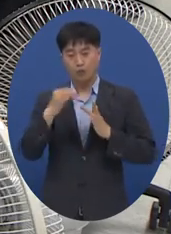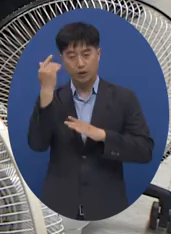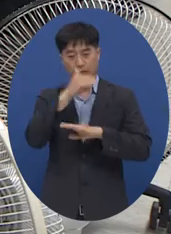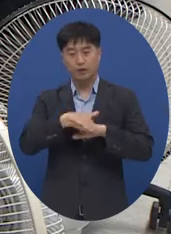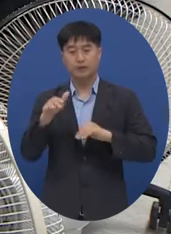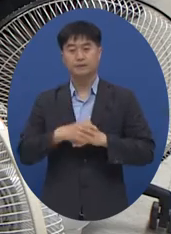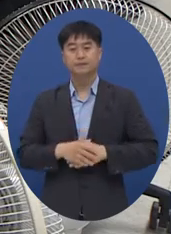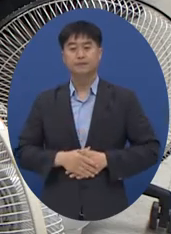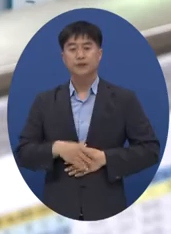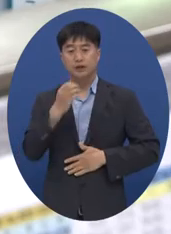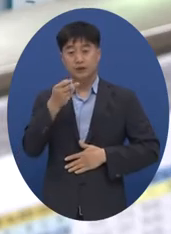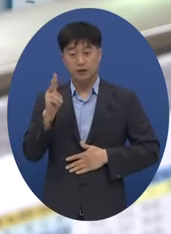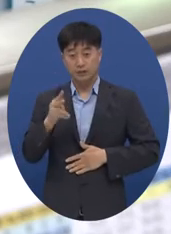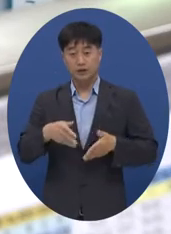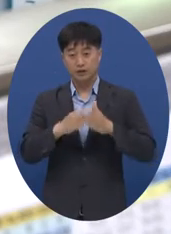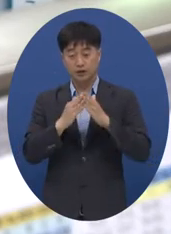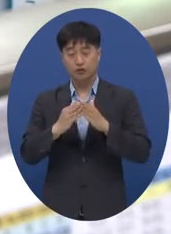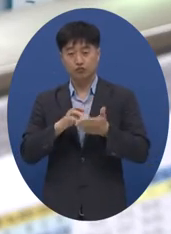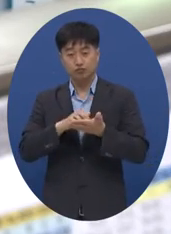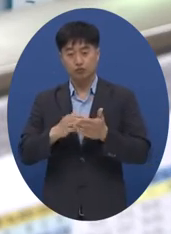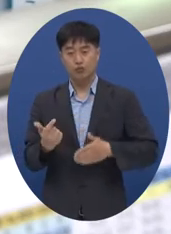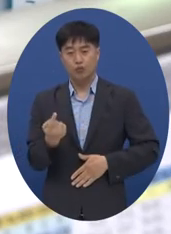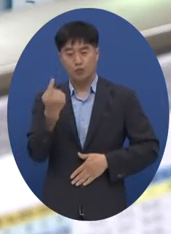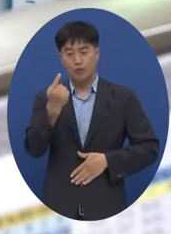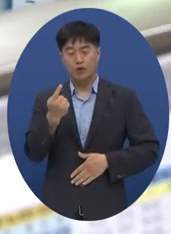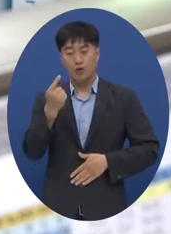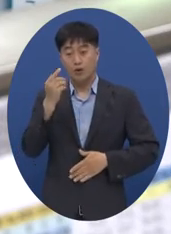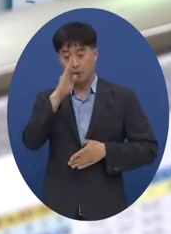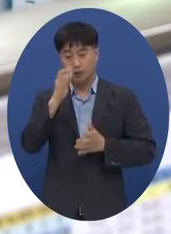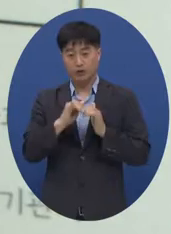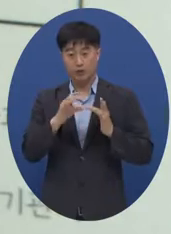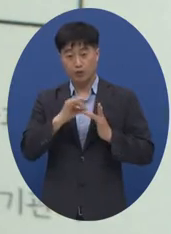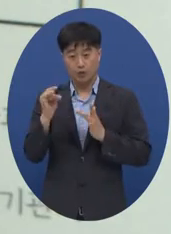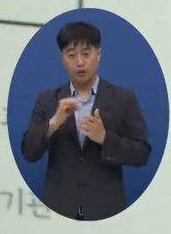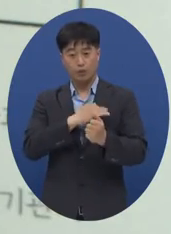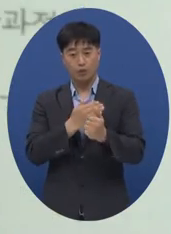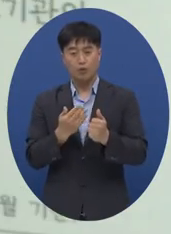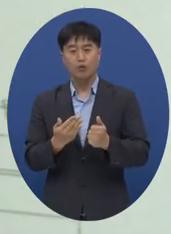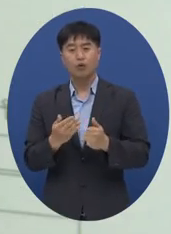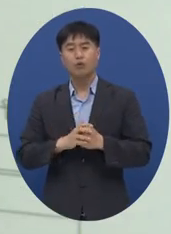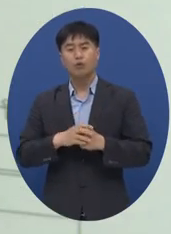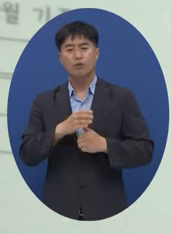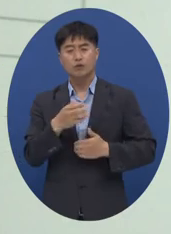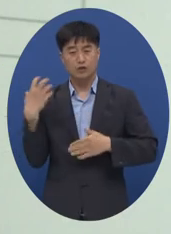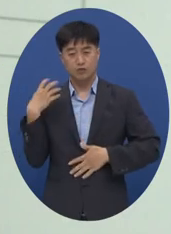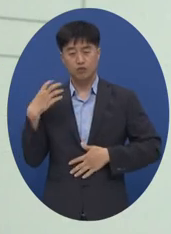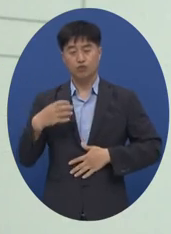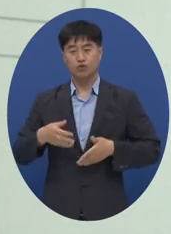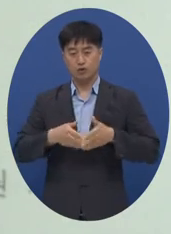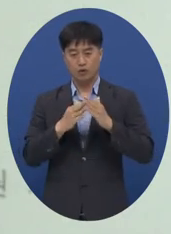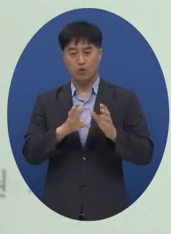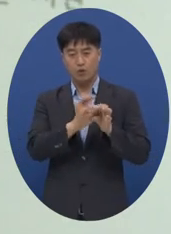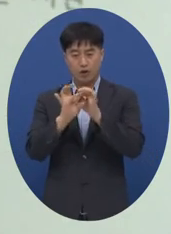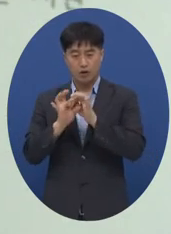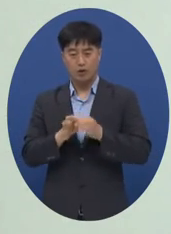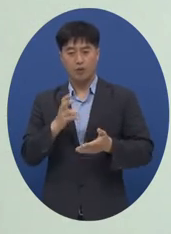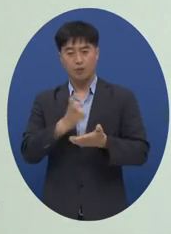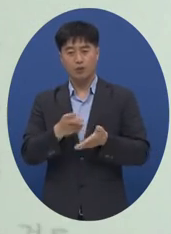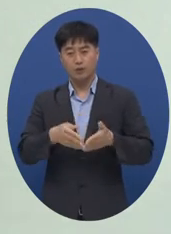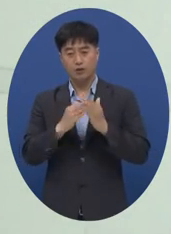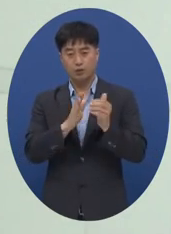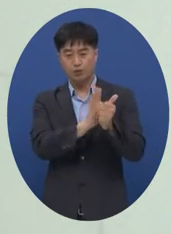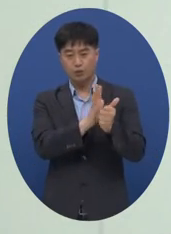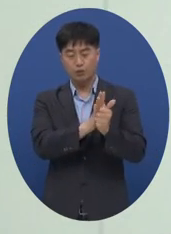전망. CCTV 설치율을 높여 환자 선택권은 물론 수술실 CCTV를 의무 설치토록 하는 관련 법